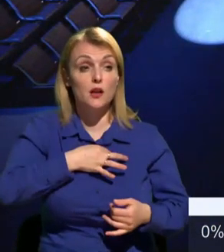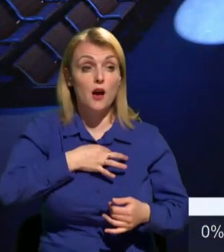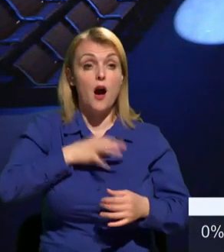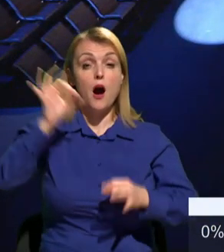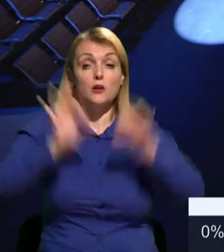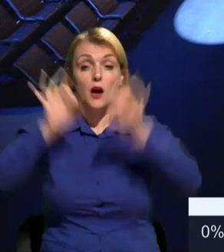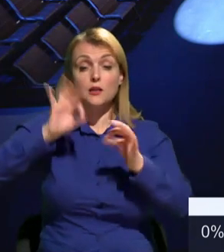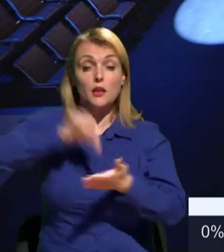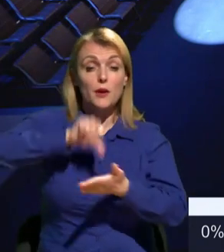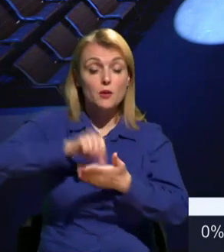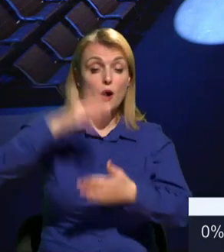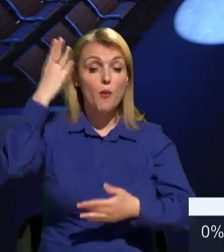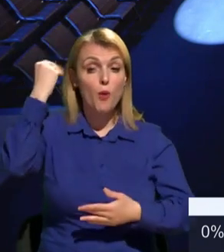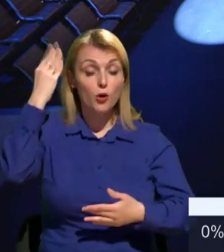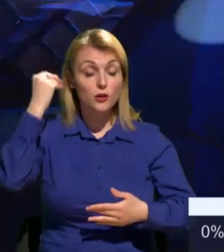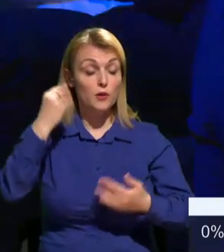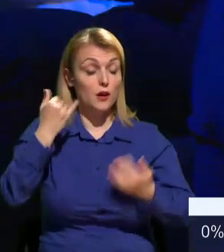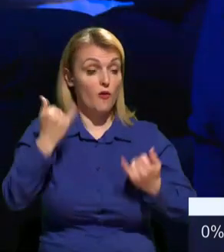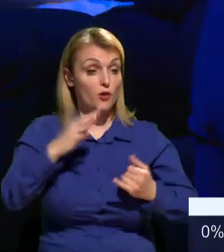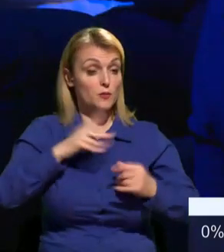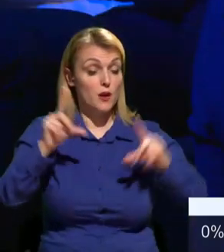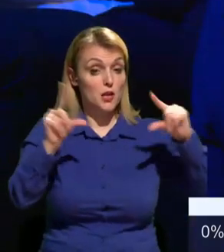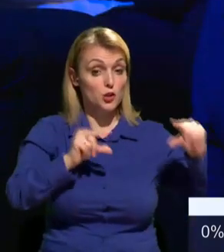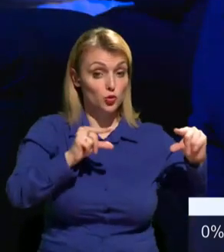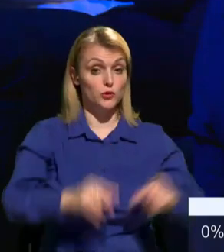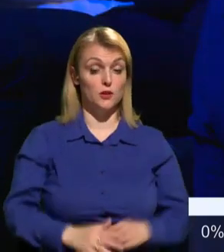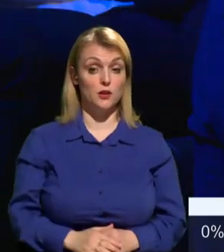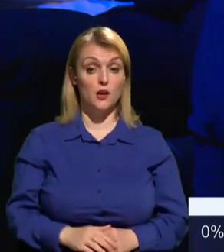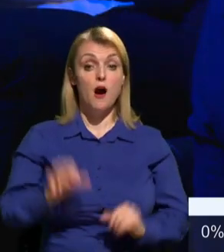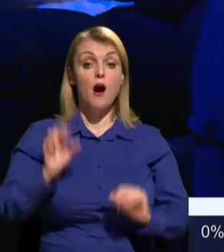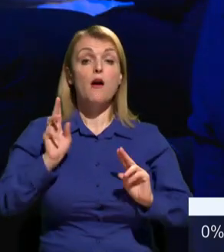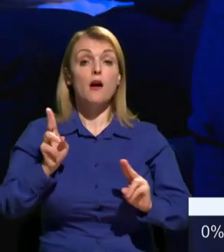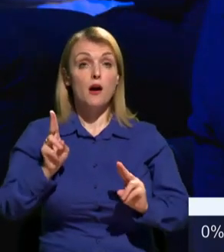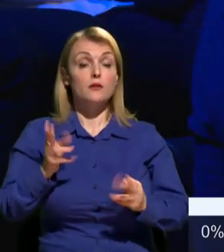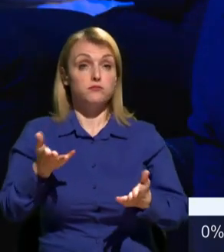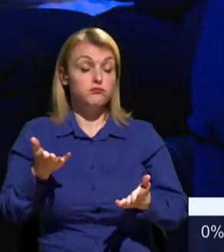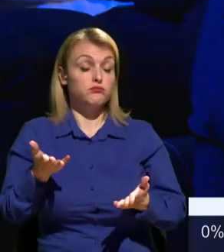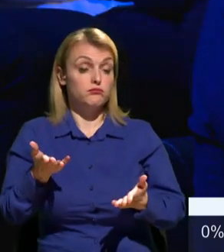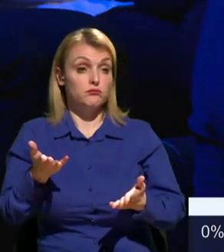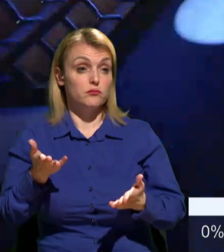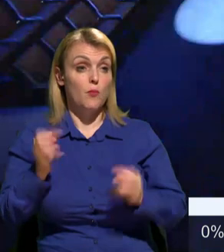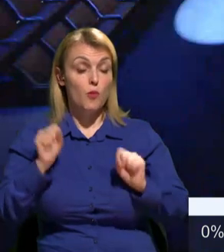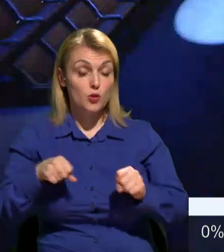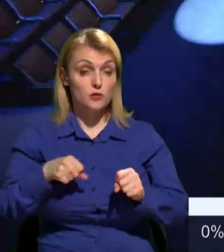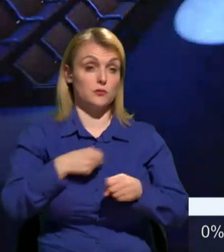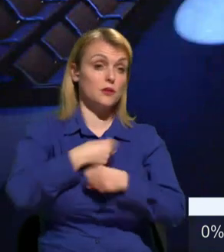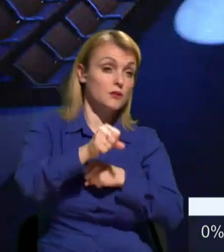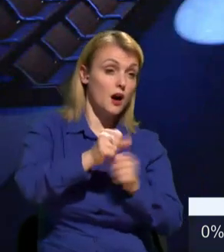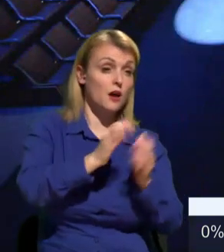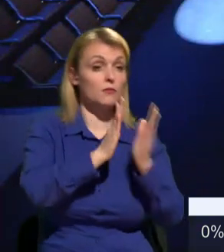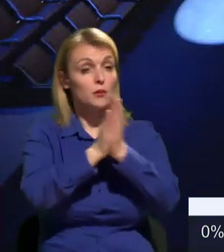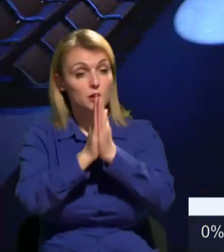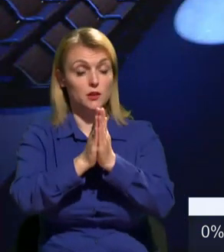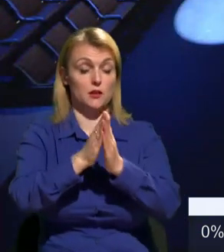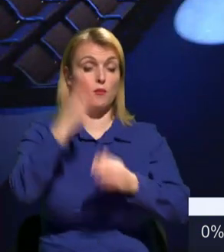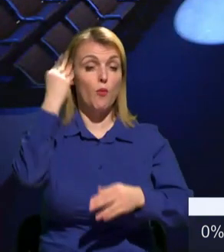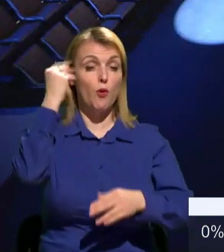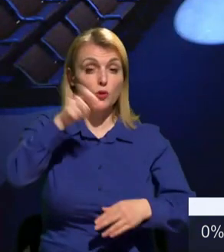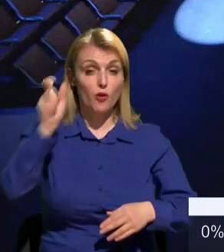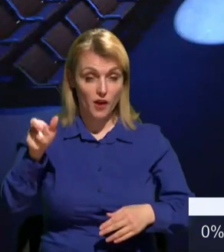participare a moldovenilor, care a fost una mai scăzută, și cum i-am putea determina pe cetățenii Republicii Moldova în data